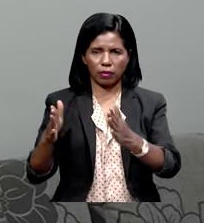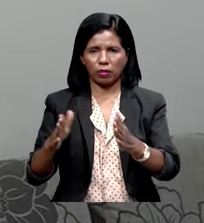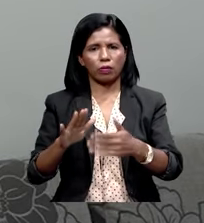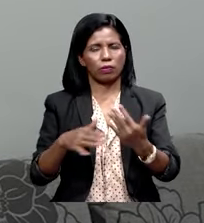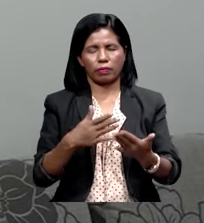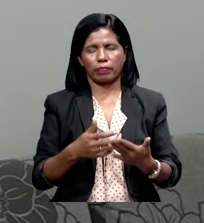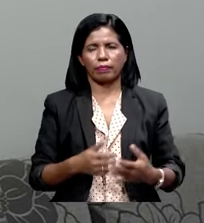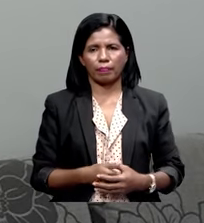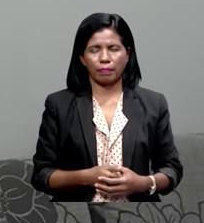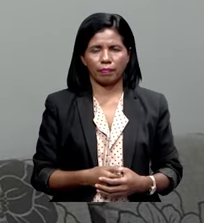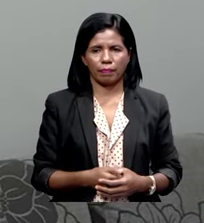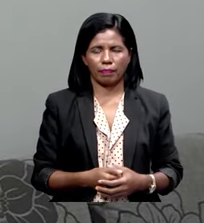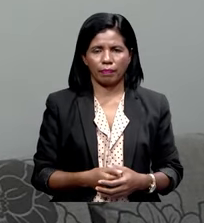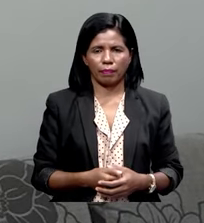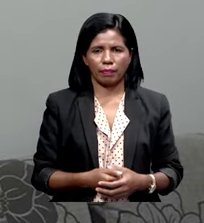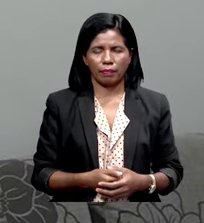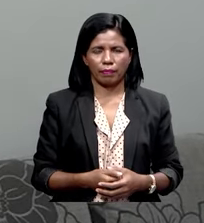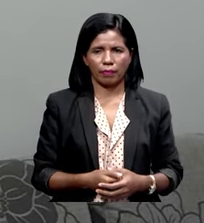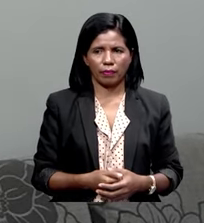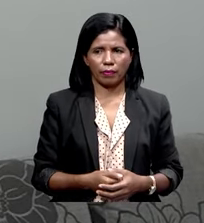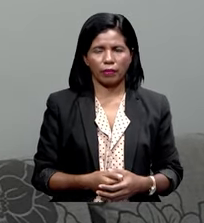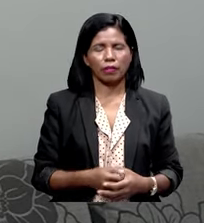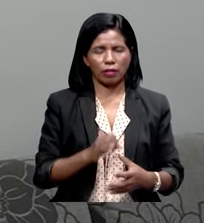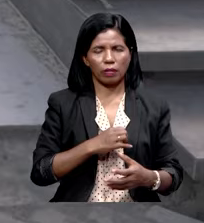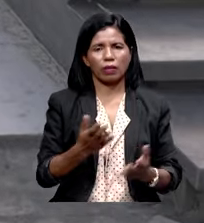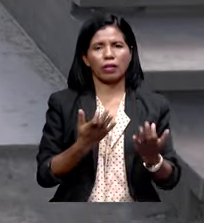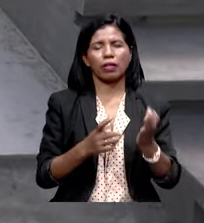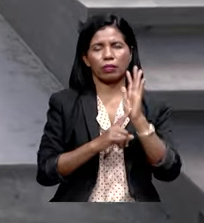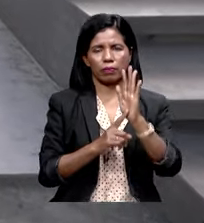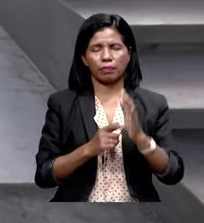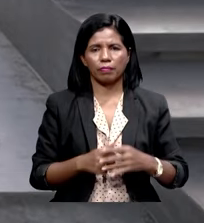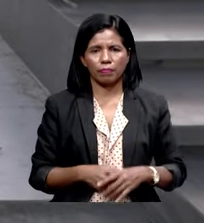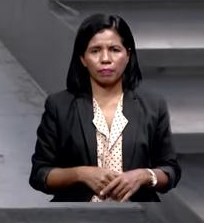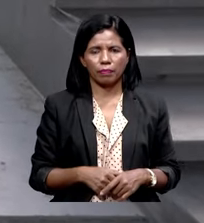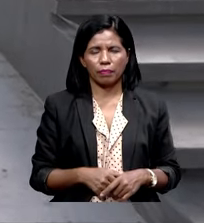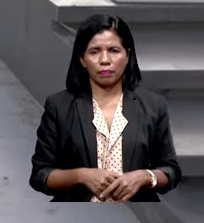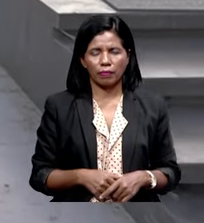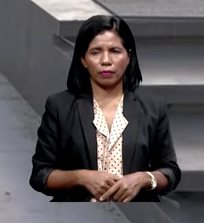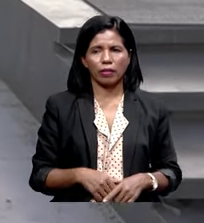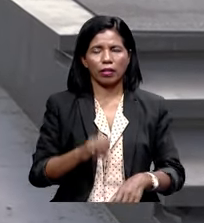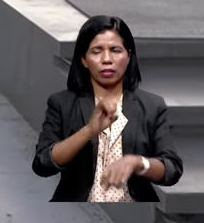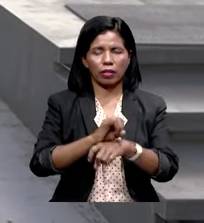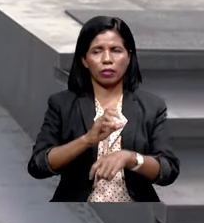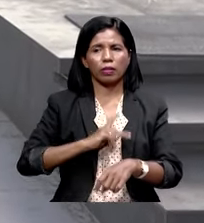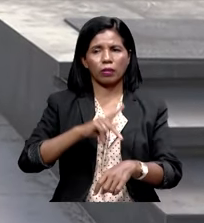itu dalam merangka itu itu saja yang saya mau sampaikan ar